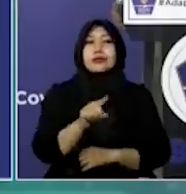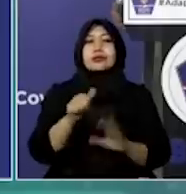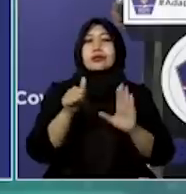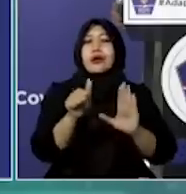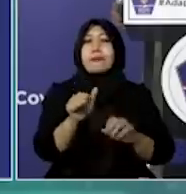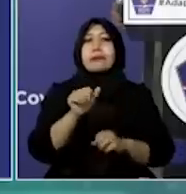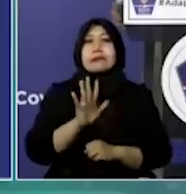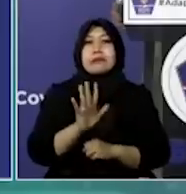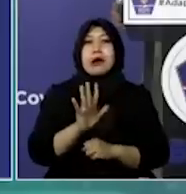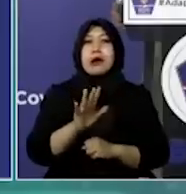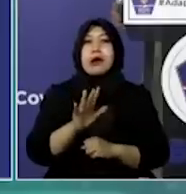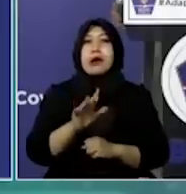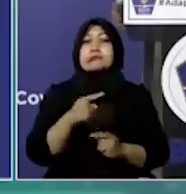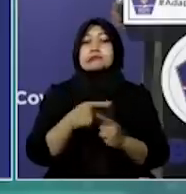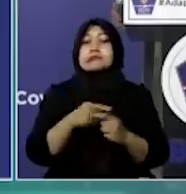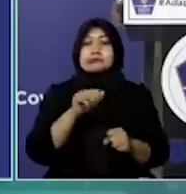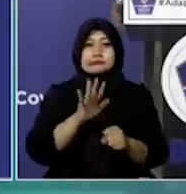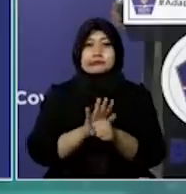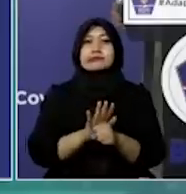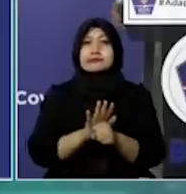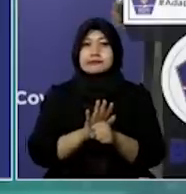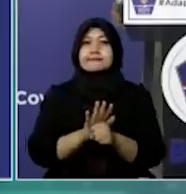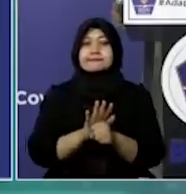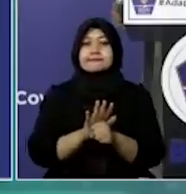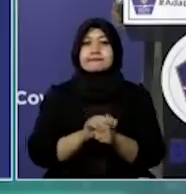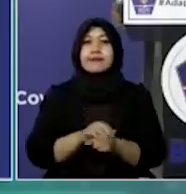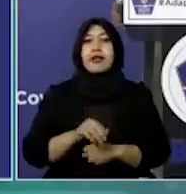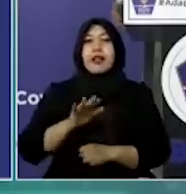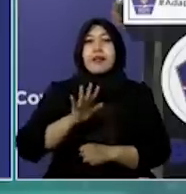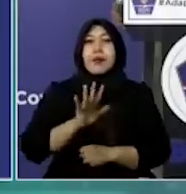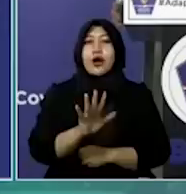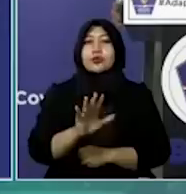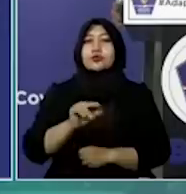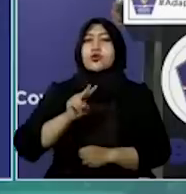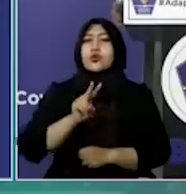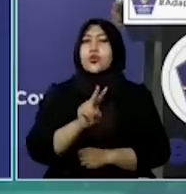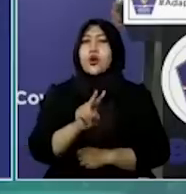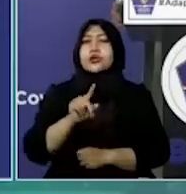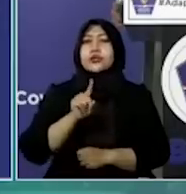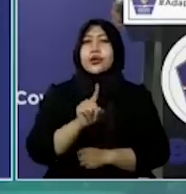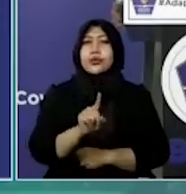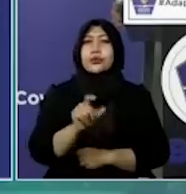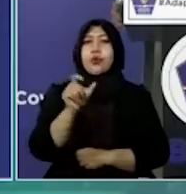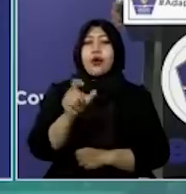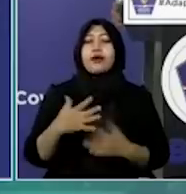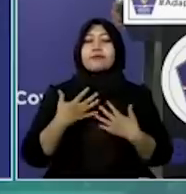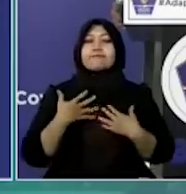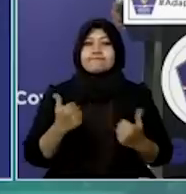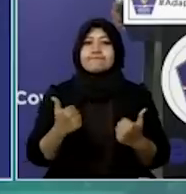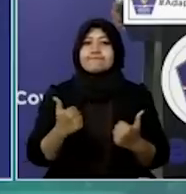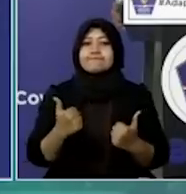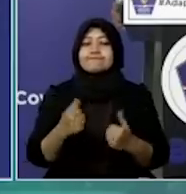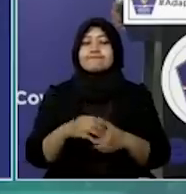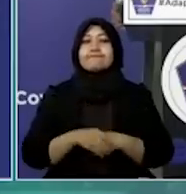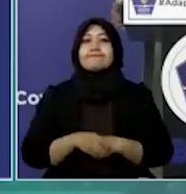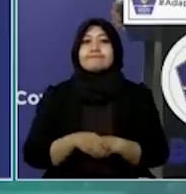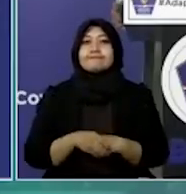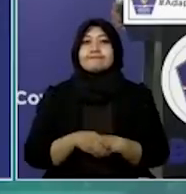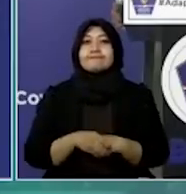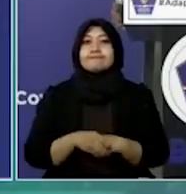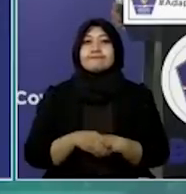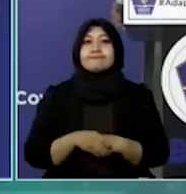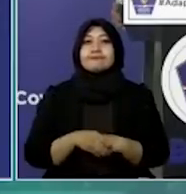265 kasus baru dan 521 orang sembuh di